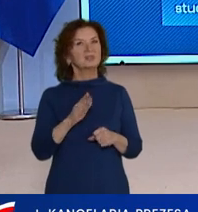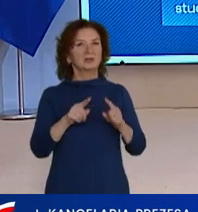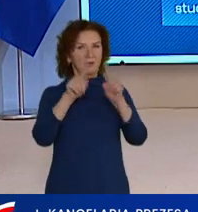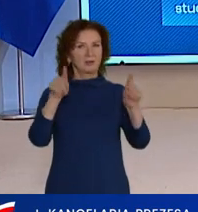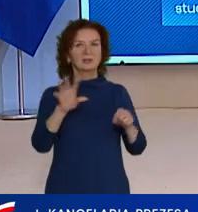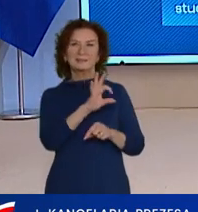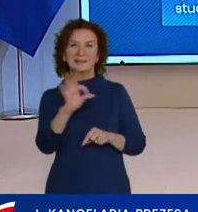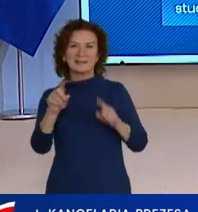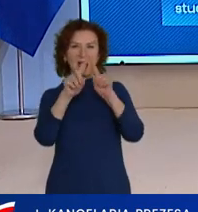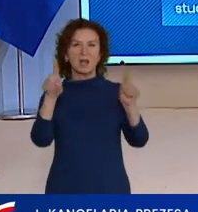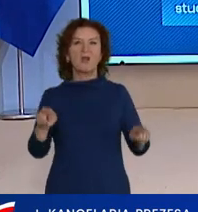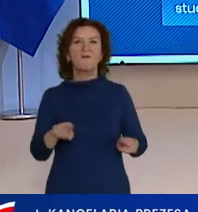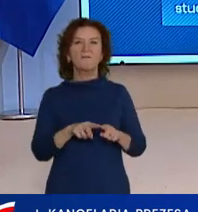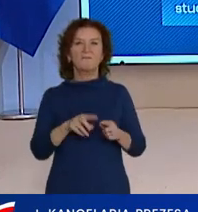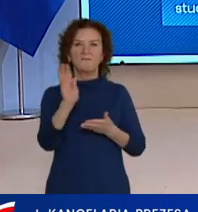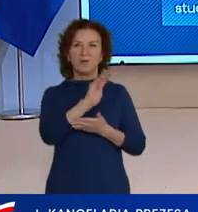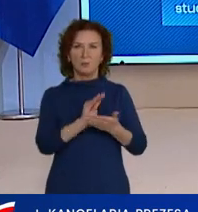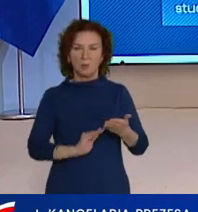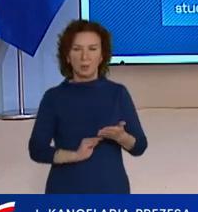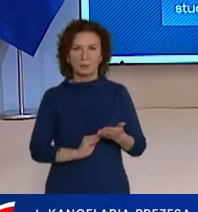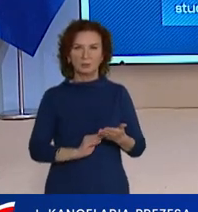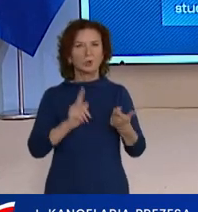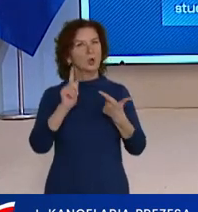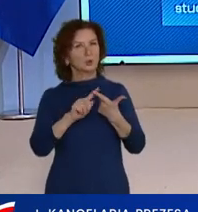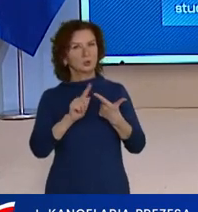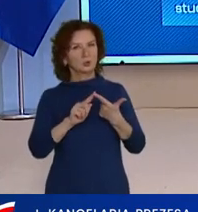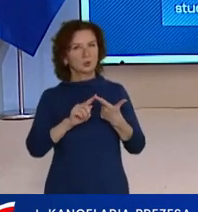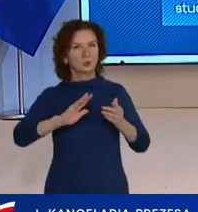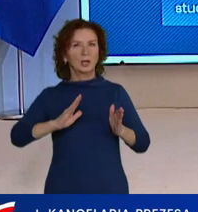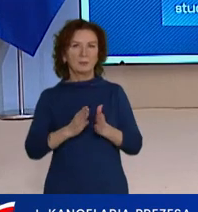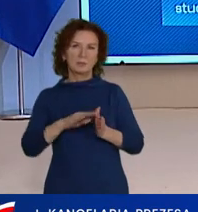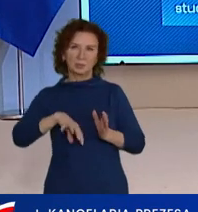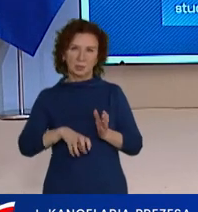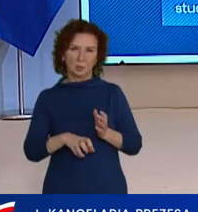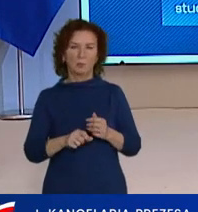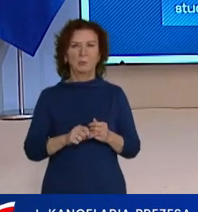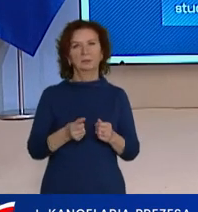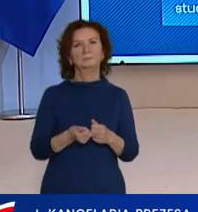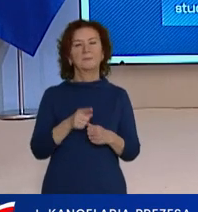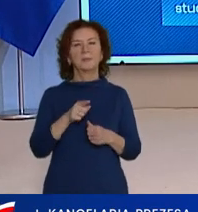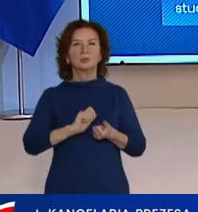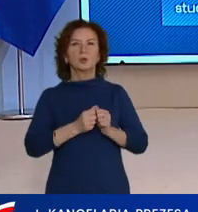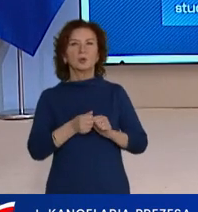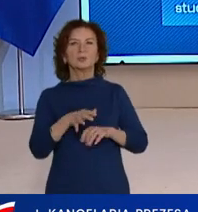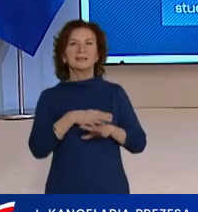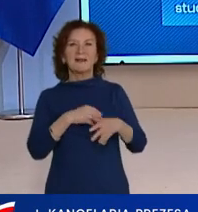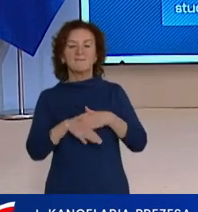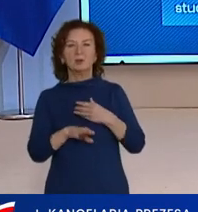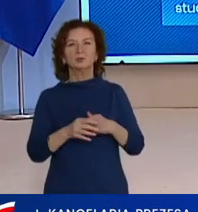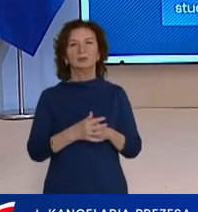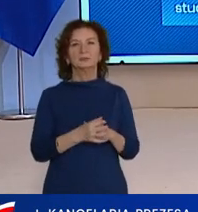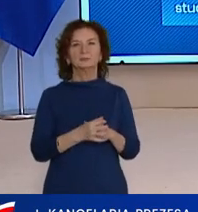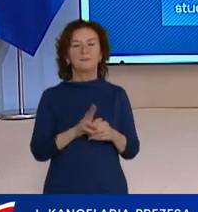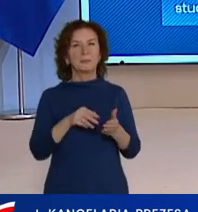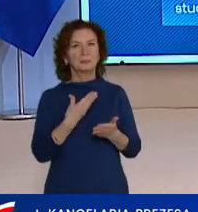którym za chwilę powiem. Druga podgrupa to jest podgrupa złożona z zawodów czy z przedstawicieli